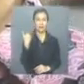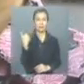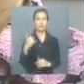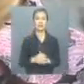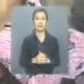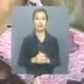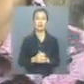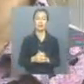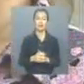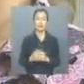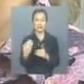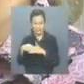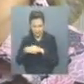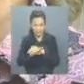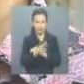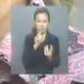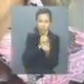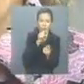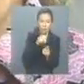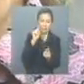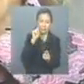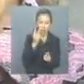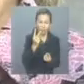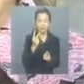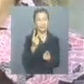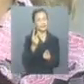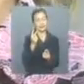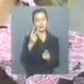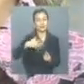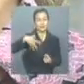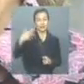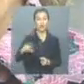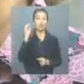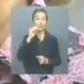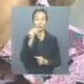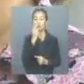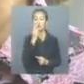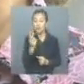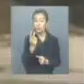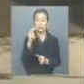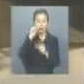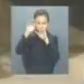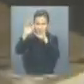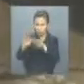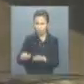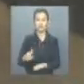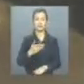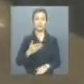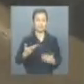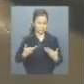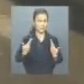าแล้วมาเจอน้ำอีกก็เลยกุ้มใจก็มาดูทุกวันดูทุกวันก็ตอนนี้ลดแล้วก็ดีใจมากค่ะ